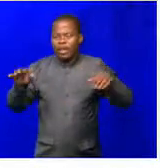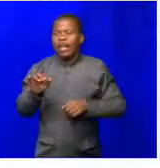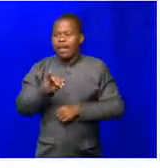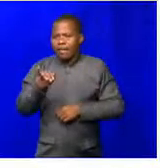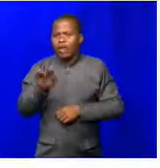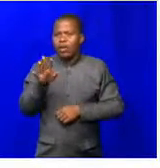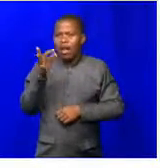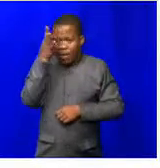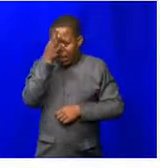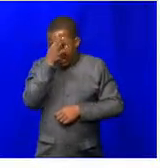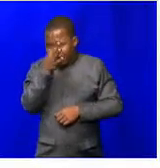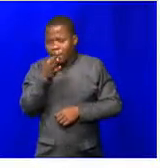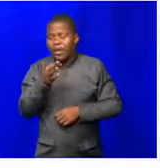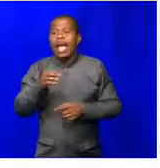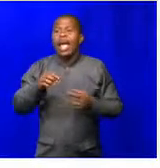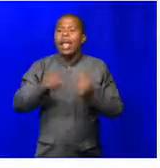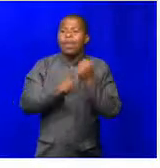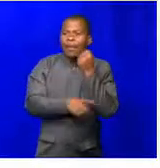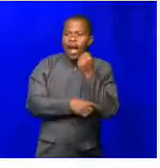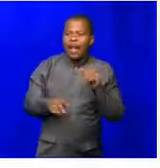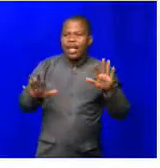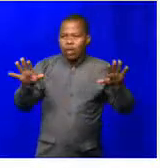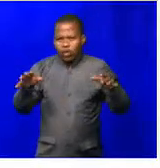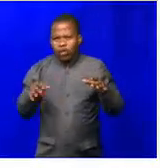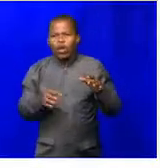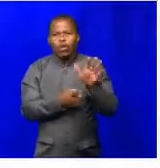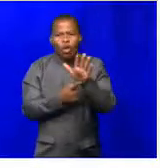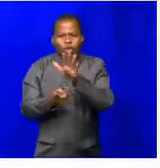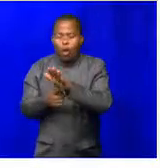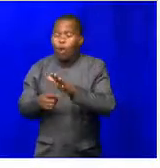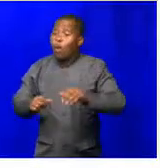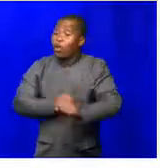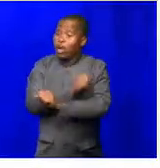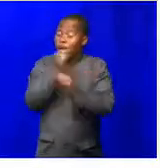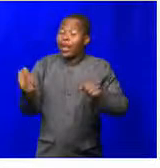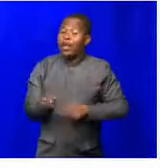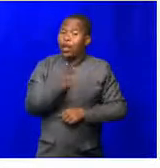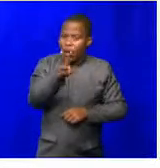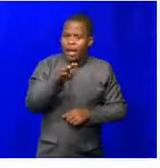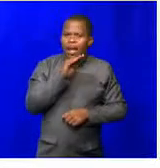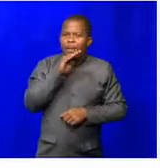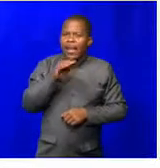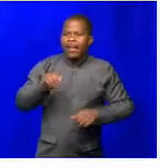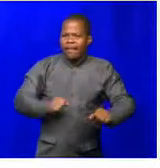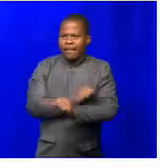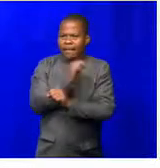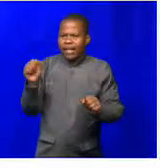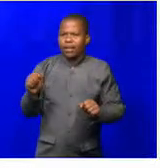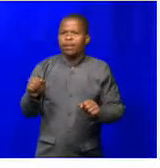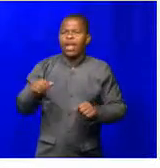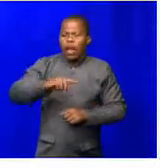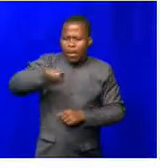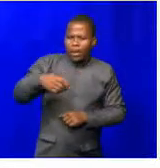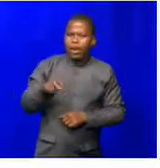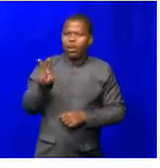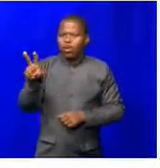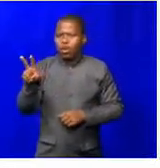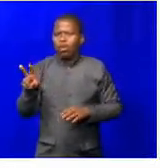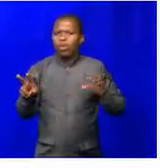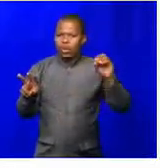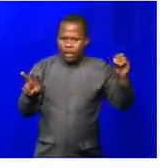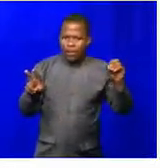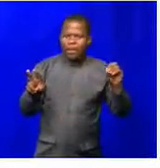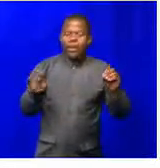bekubonakala ngathi iMbabane Solos ijimela emawukeleni njengoba kuyiwekhefini ihamba phambili ngamagoli amabili ecanzeni lashaywe ngubanele